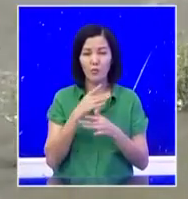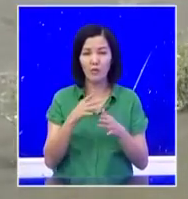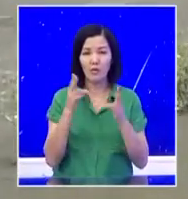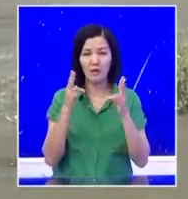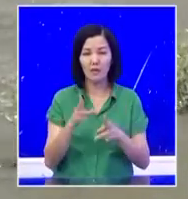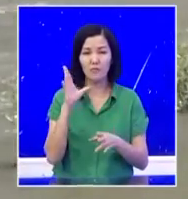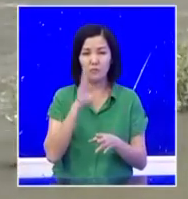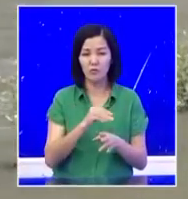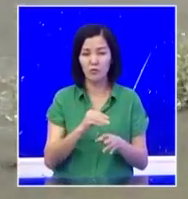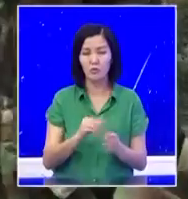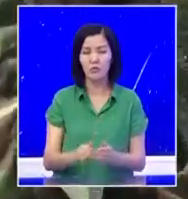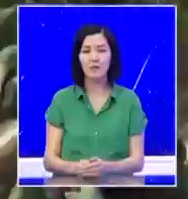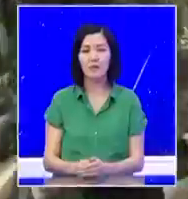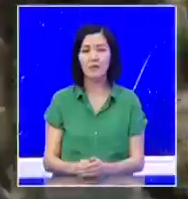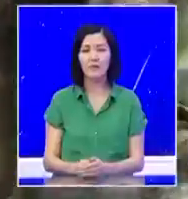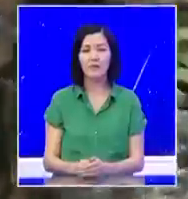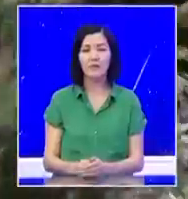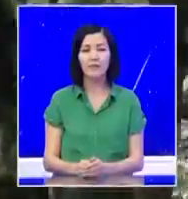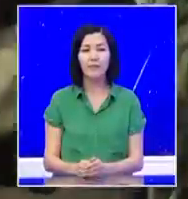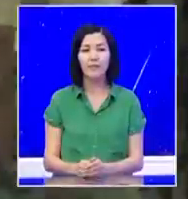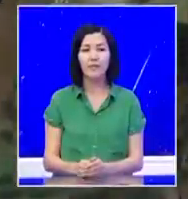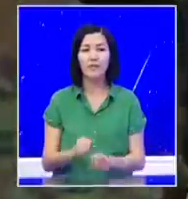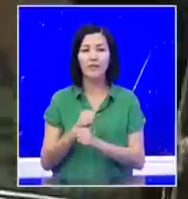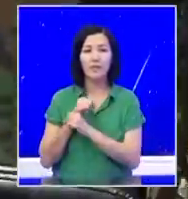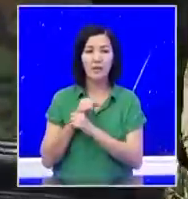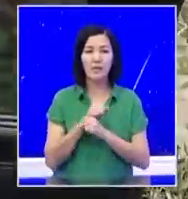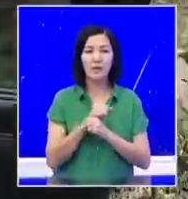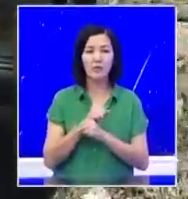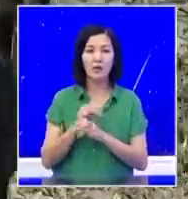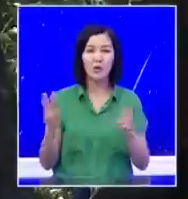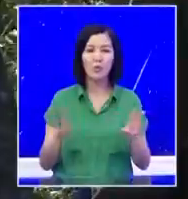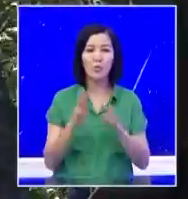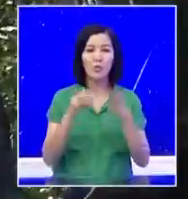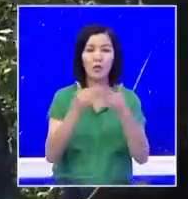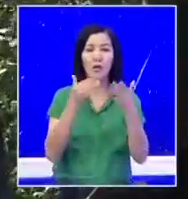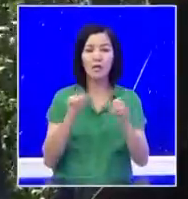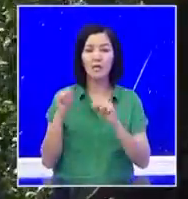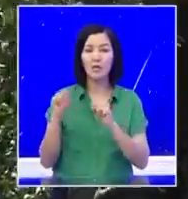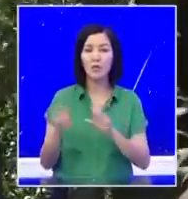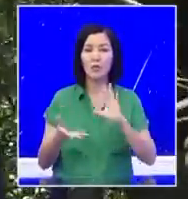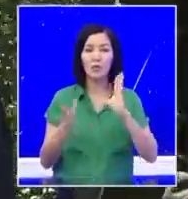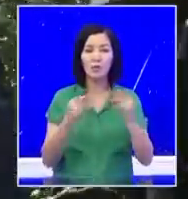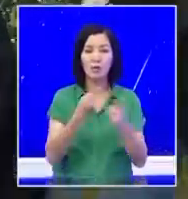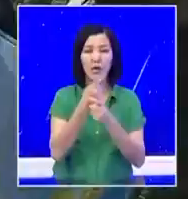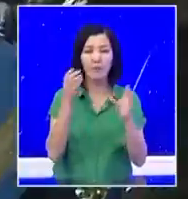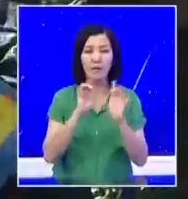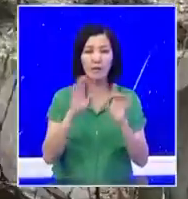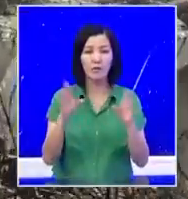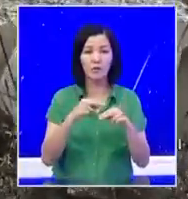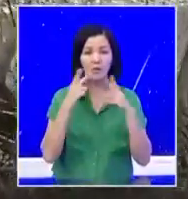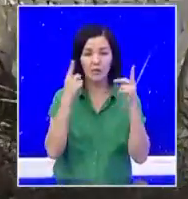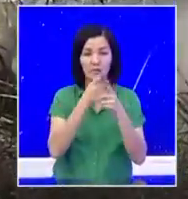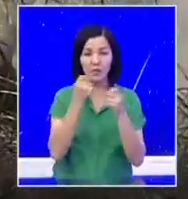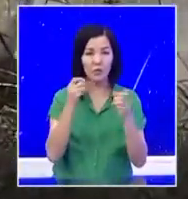жағдайлар тіркеліп жатады. Саладағылар демалушыларға орман дала өрттерінің алдын алу бойынша ақпарат берді. Ескертуге құлақ